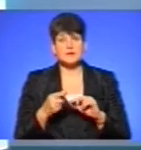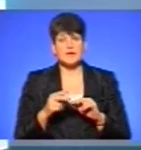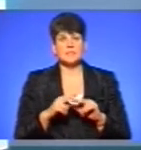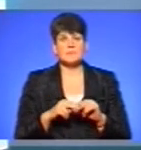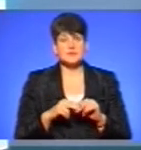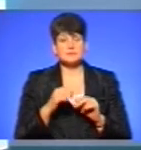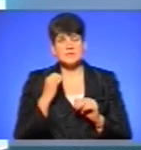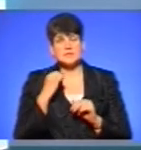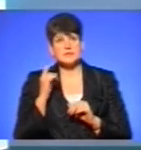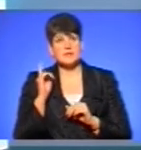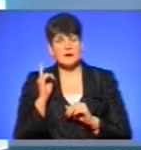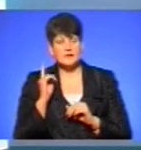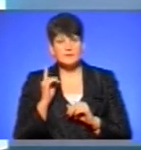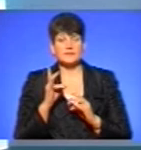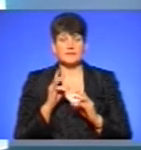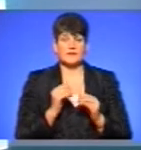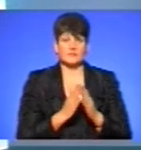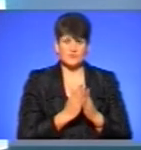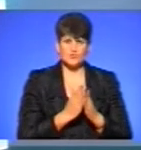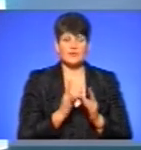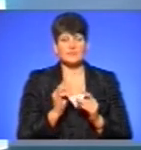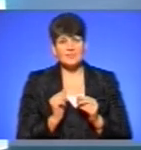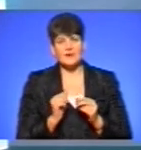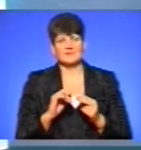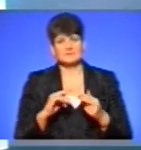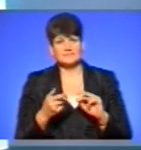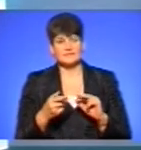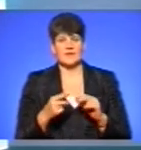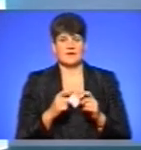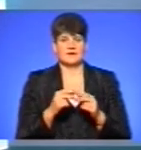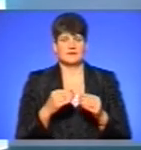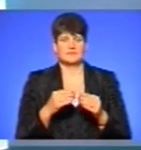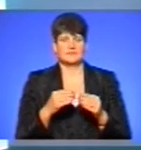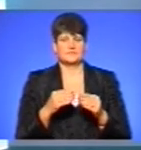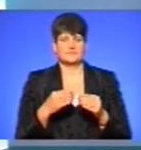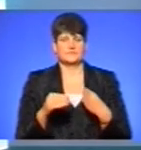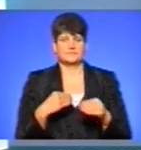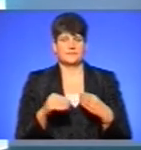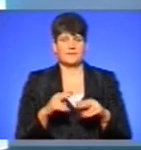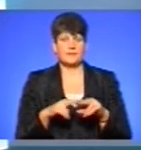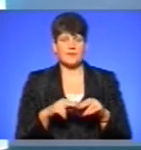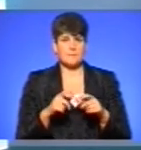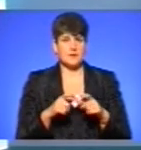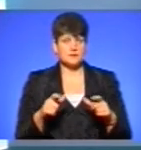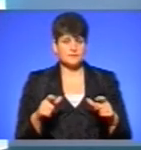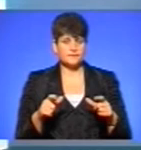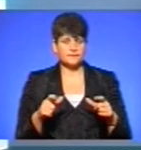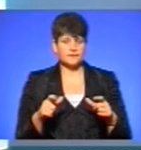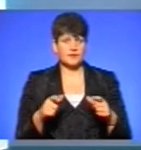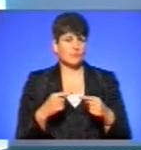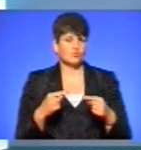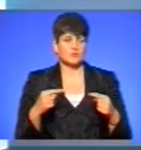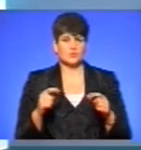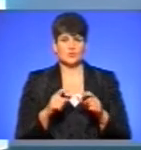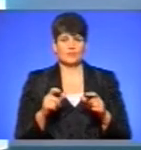старого зразка, паспорт-книжечку на ID-картку, якщо вони захочуть це зробити найближчим часом, для прикладу, в будь-якій установі